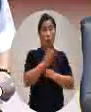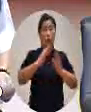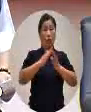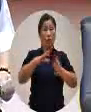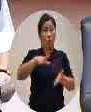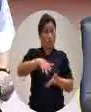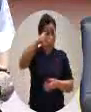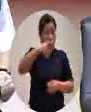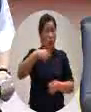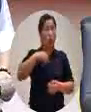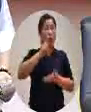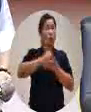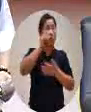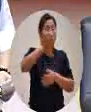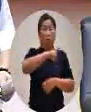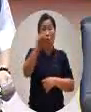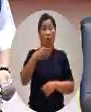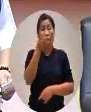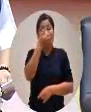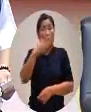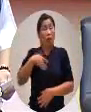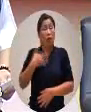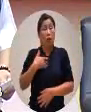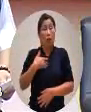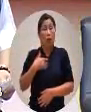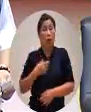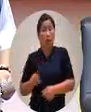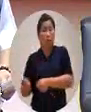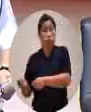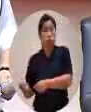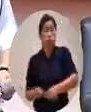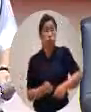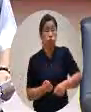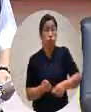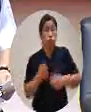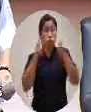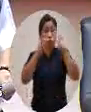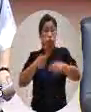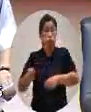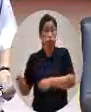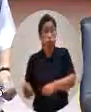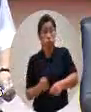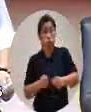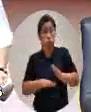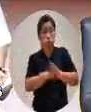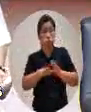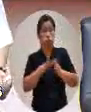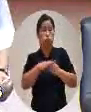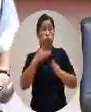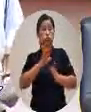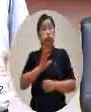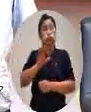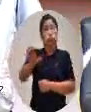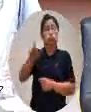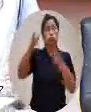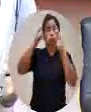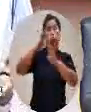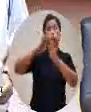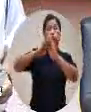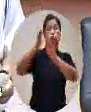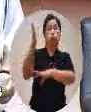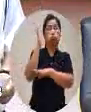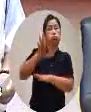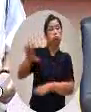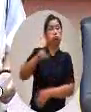不然沒有人知道高爾湖球場高雄高湖球場是屬於高雄市政府的沒有人知道